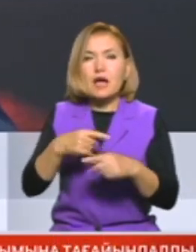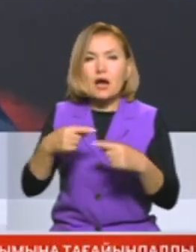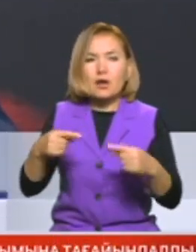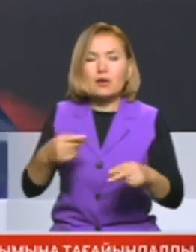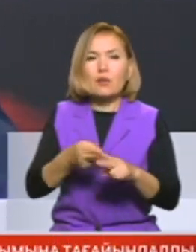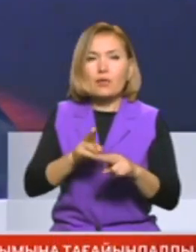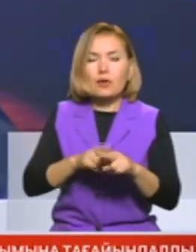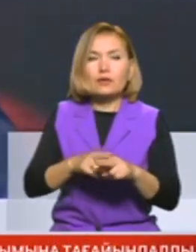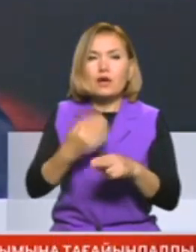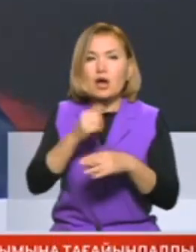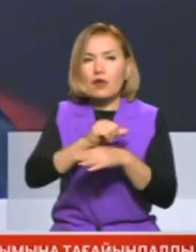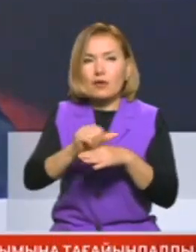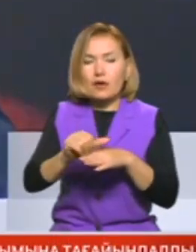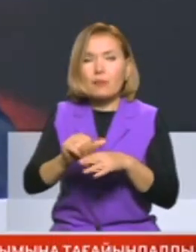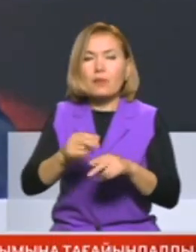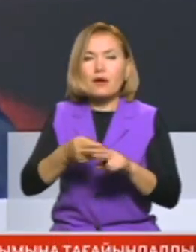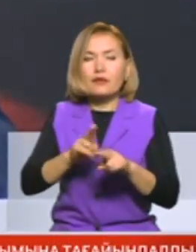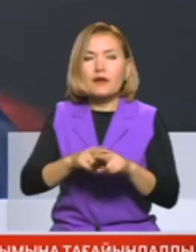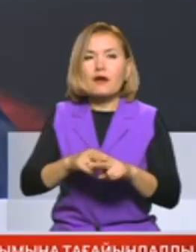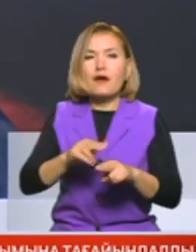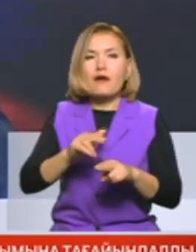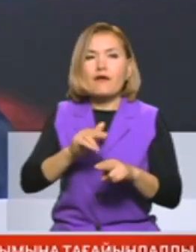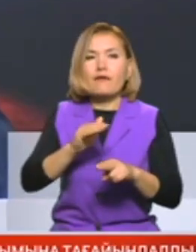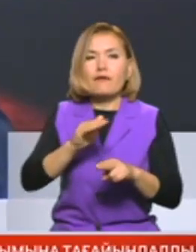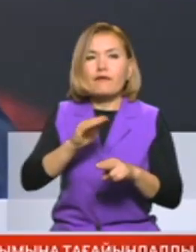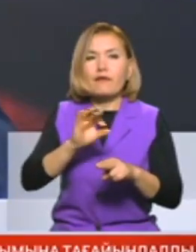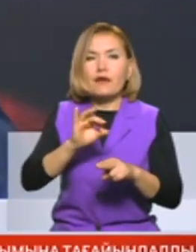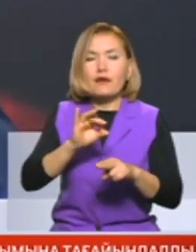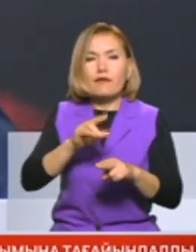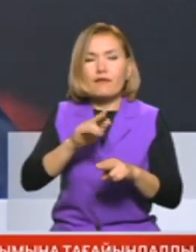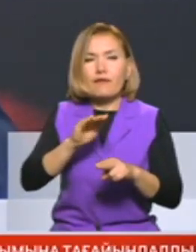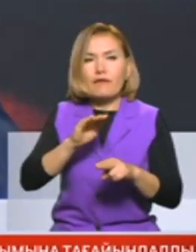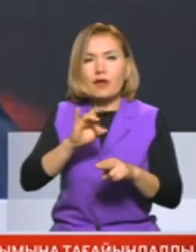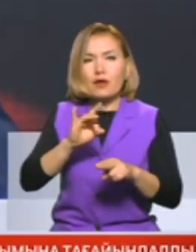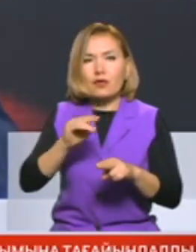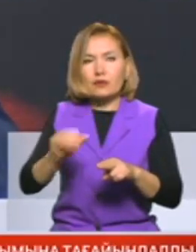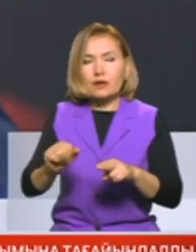катодтары, және ферроқорлықтар кіреді. Сонымен қатар уранда кіреді.